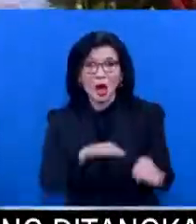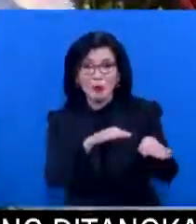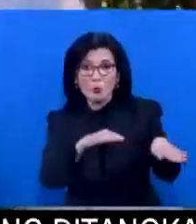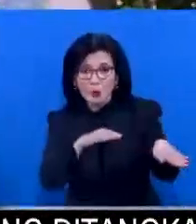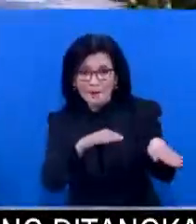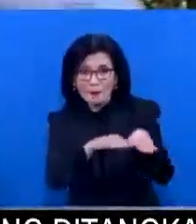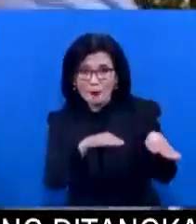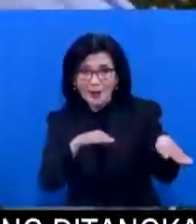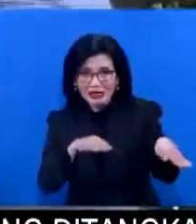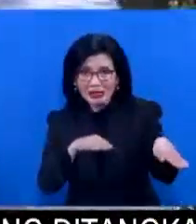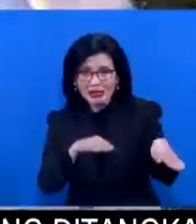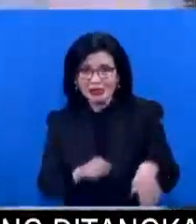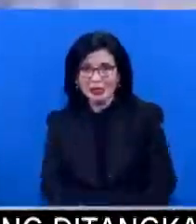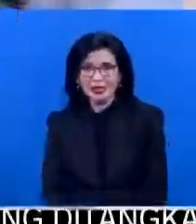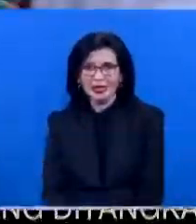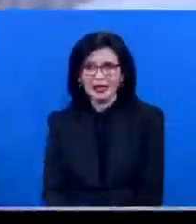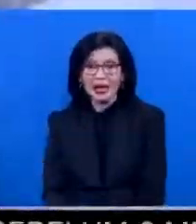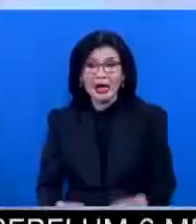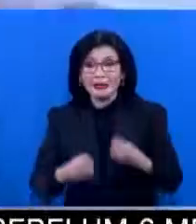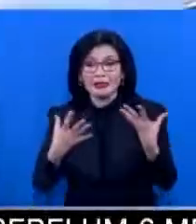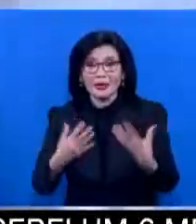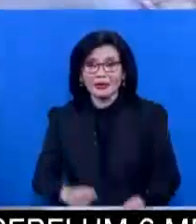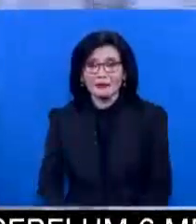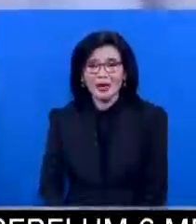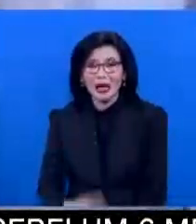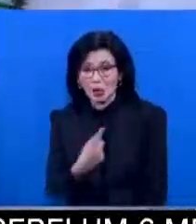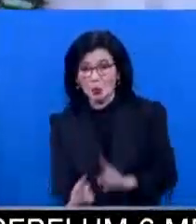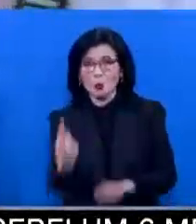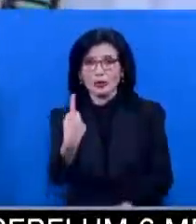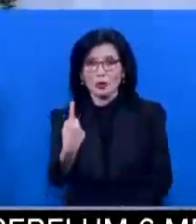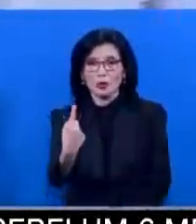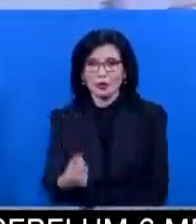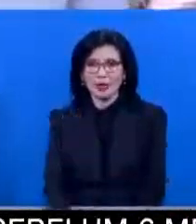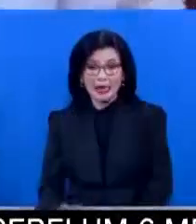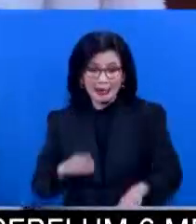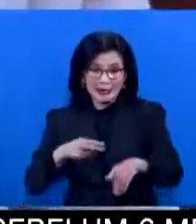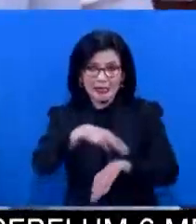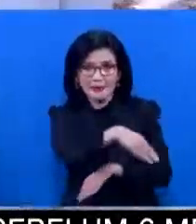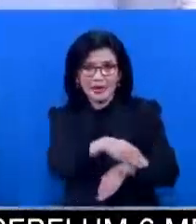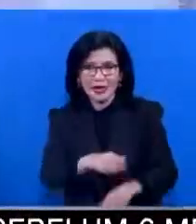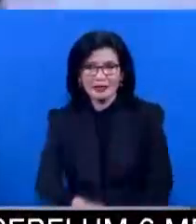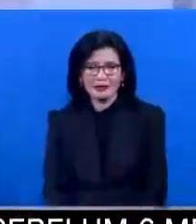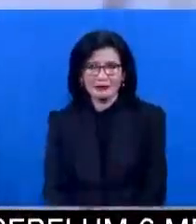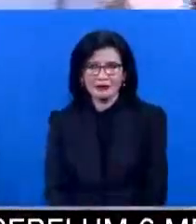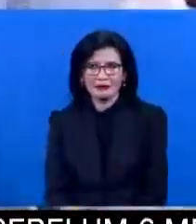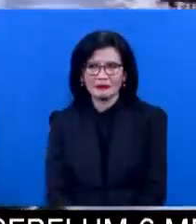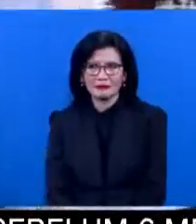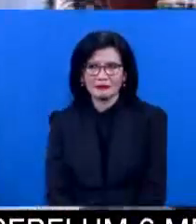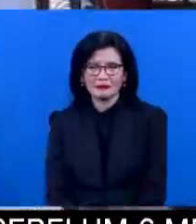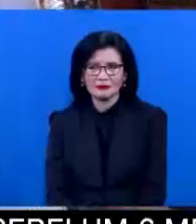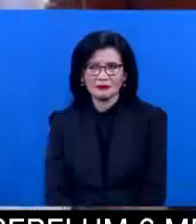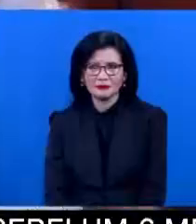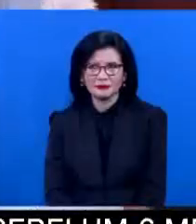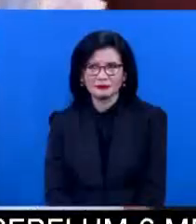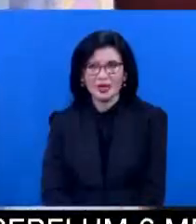nih. Nongol, saya juga kaget itu, tahu ada orang aja. Dia nyebrang gitu, Bang? Nyebrang dari arah sana, dari arah BNI. Mau